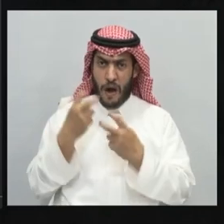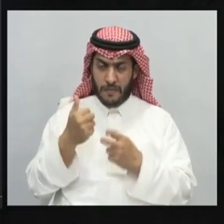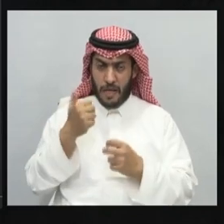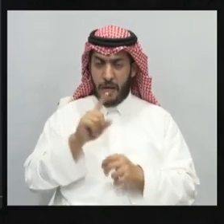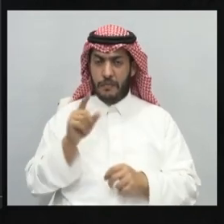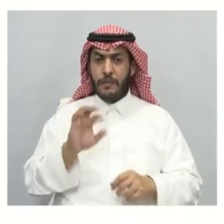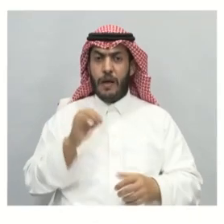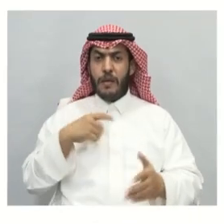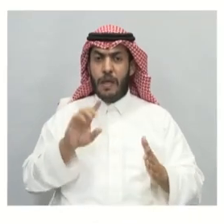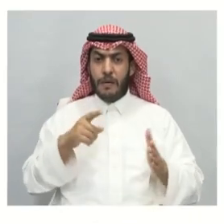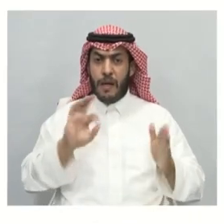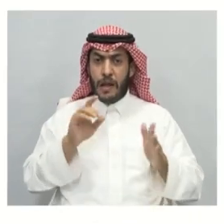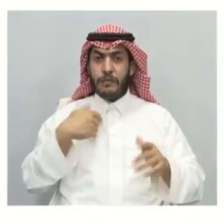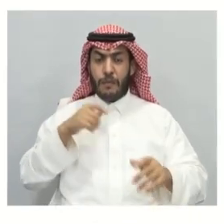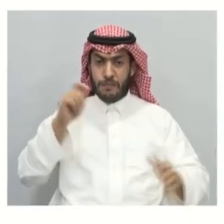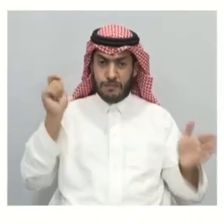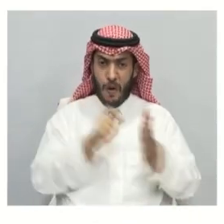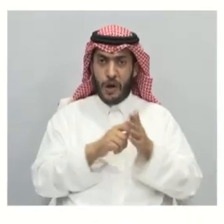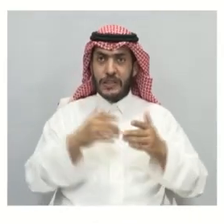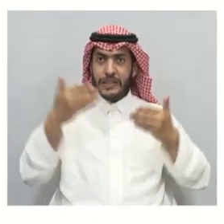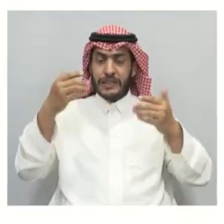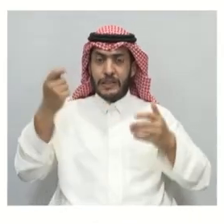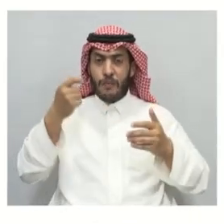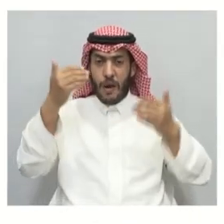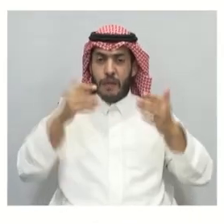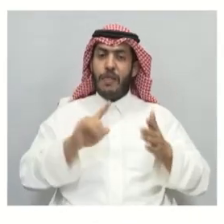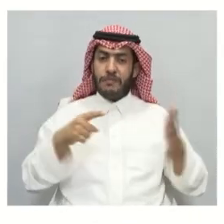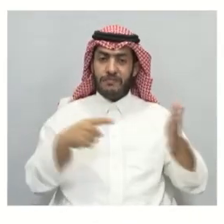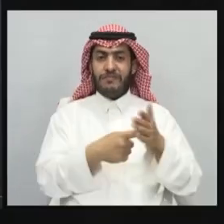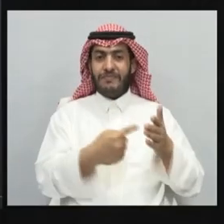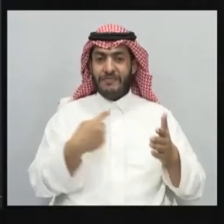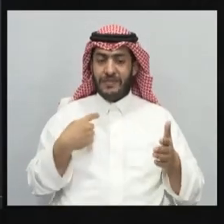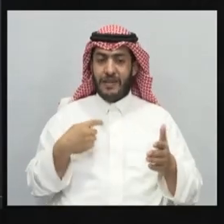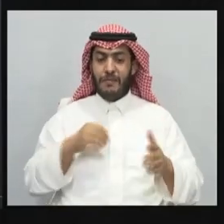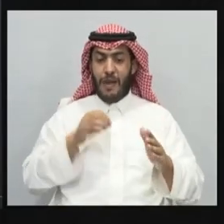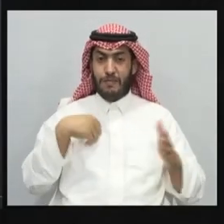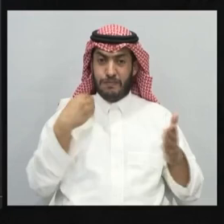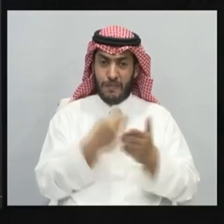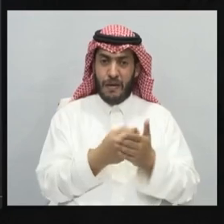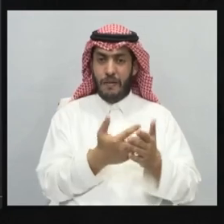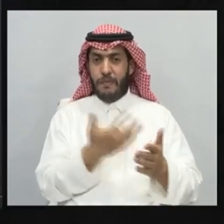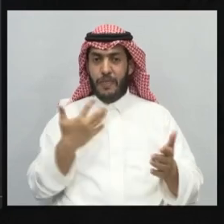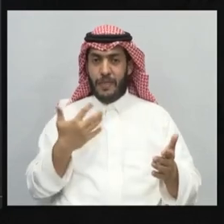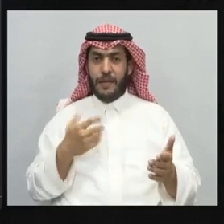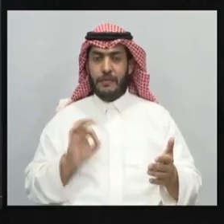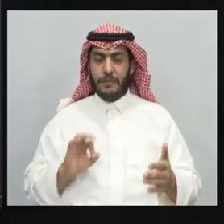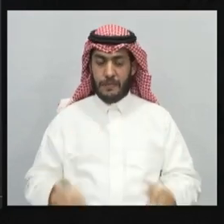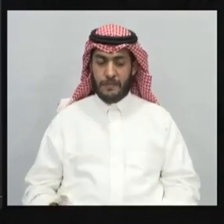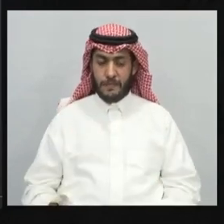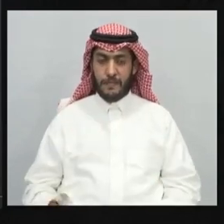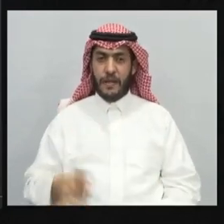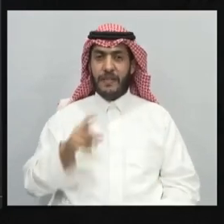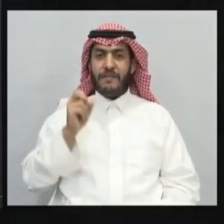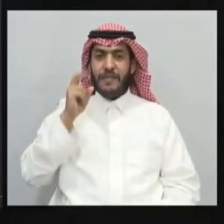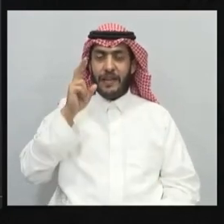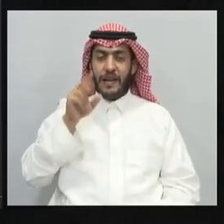لا لكن لما اضرب يدي مثلا على السبوره قدامي ايش اللي بيصير اكيد ان السبوره اكيد اني ب يدي بترتب من السبوره هذه الفكره